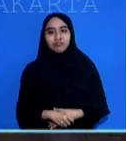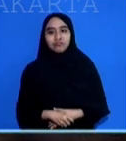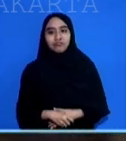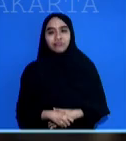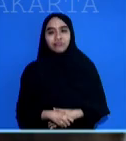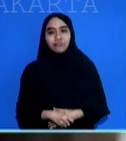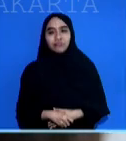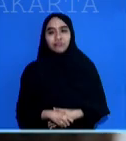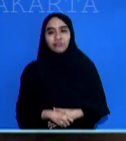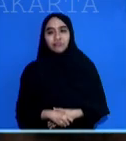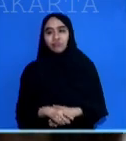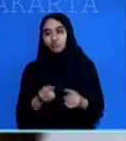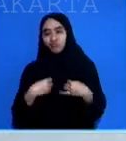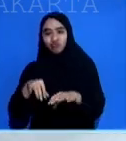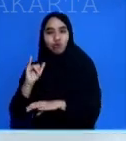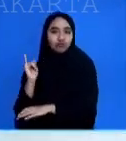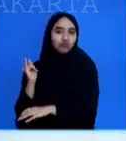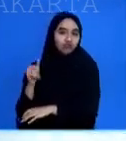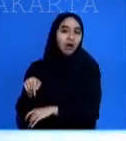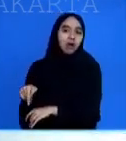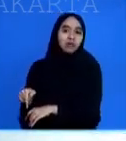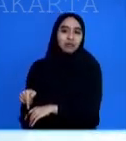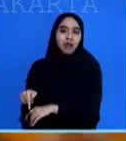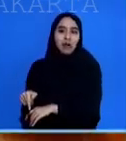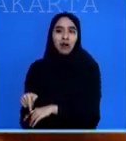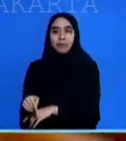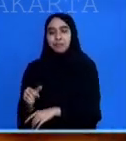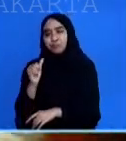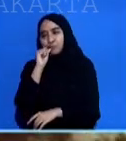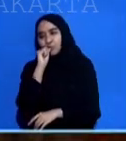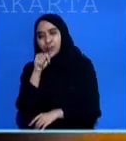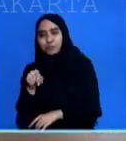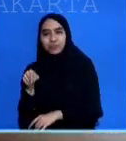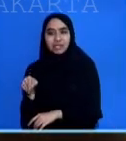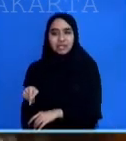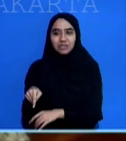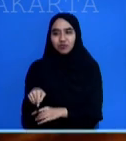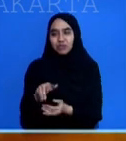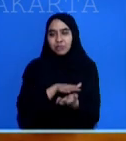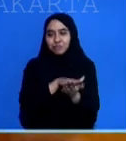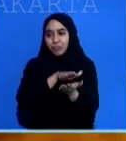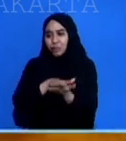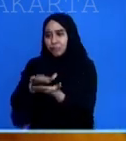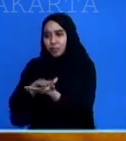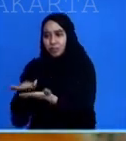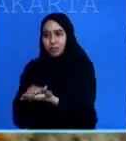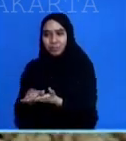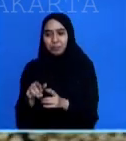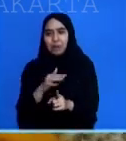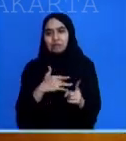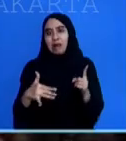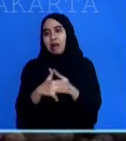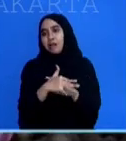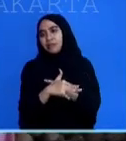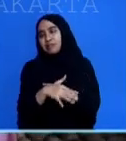Selain dijual di dalam Yogyakarta, produk minuman herbal yang diproduksi Puji Lestari saat ini mendapat sambutan yang menggembirakan dari masyarakat dan telah dijual di berbagai wilayah